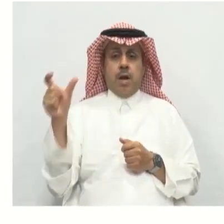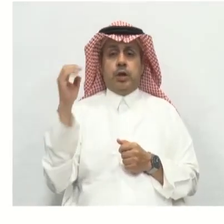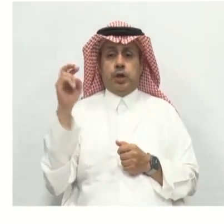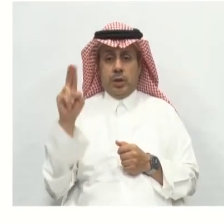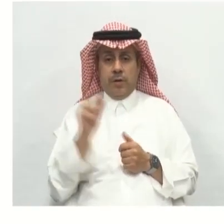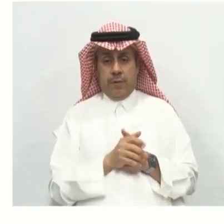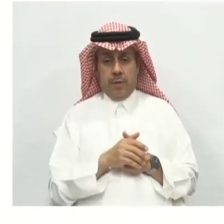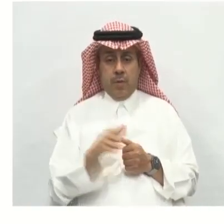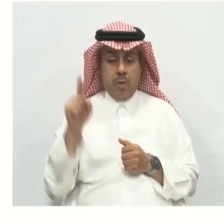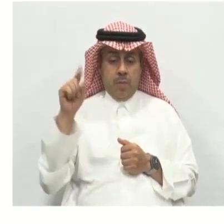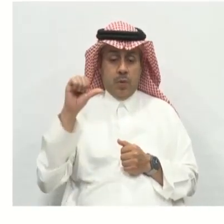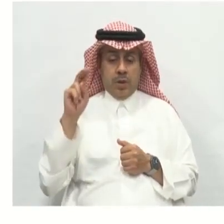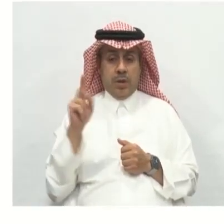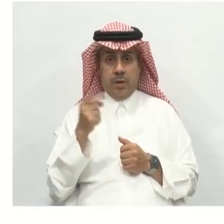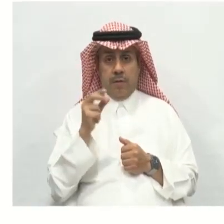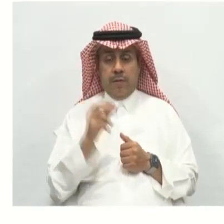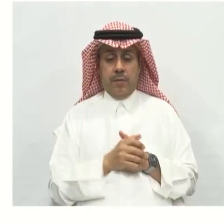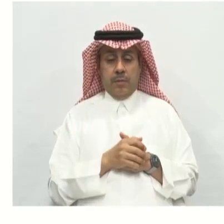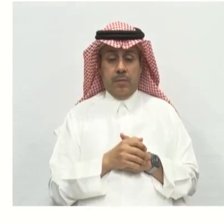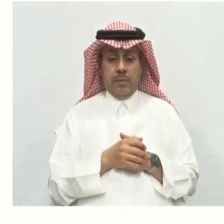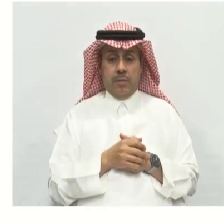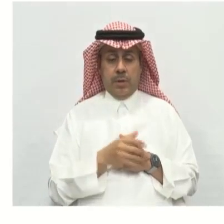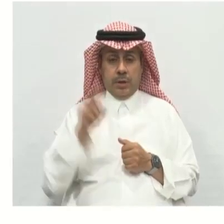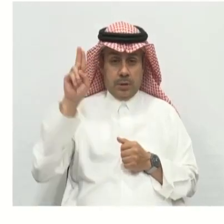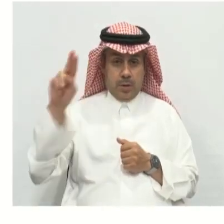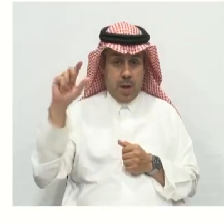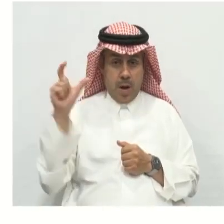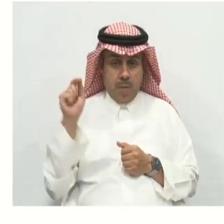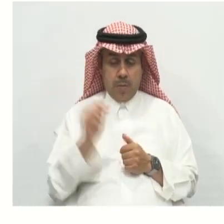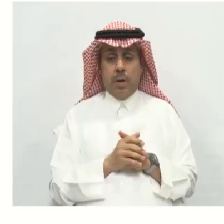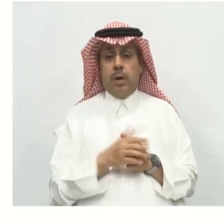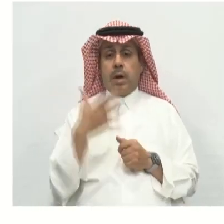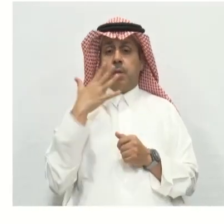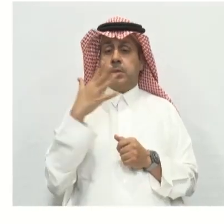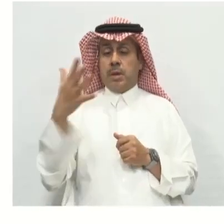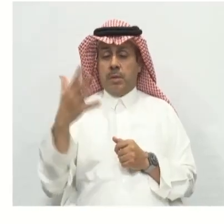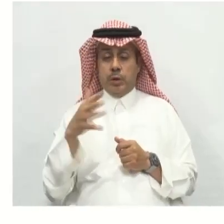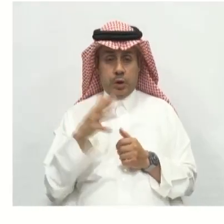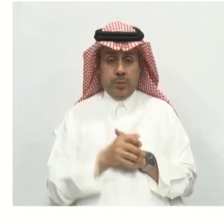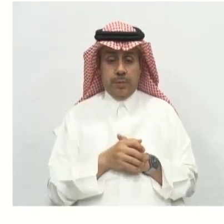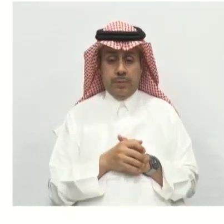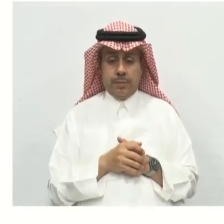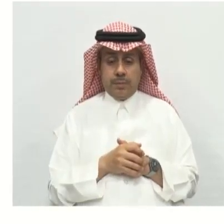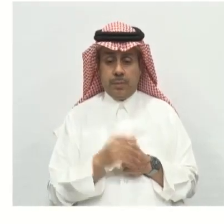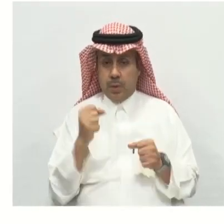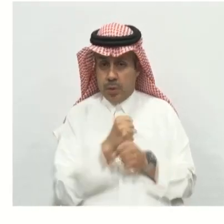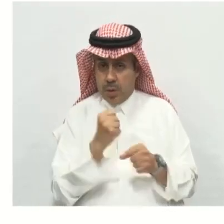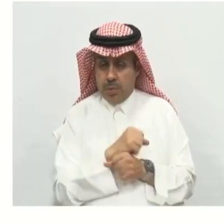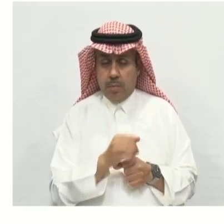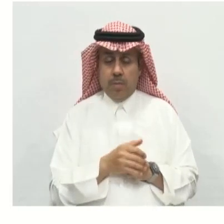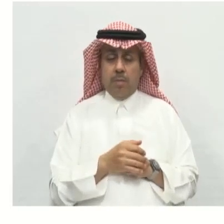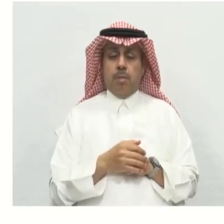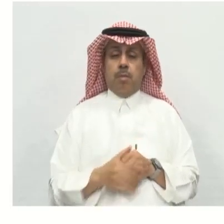67 و32 يتنبا خط الانابيب الجديد بشكل صحيح بالقيمه الايجابيه لهذا التقيم استخدم المقطع البرمجي